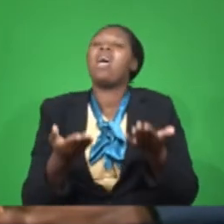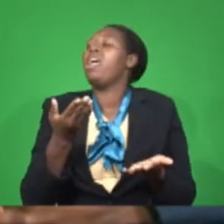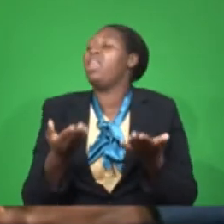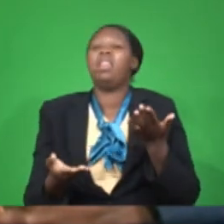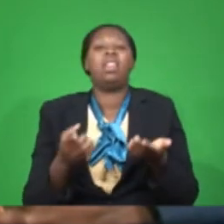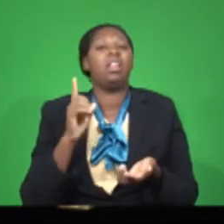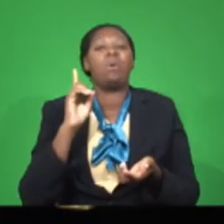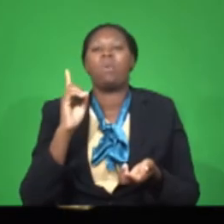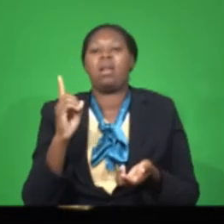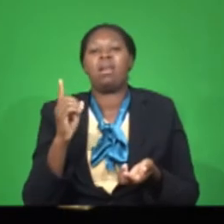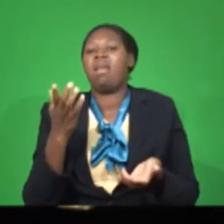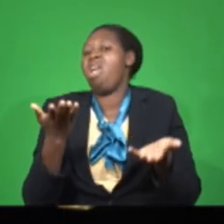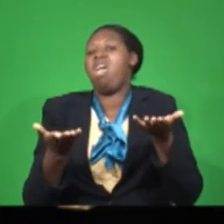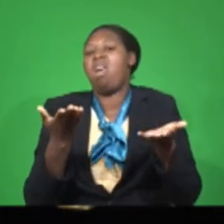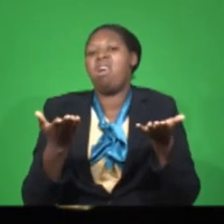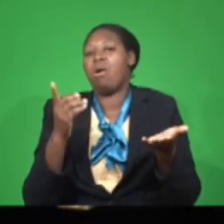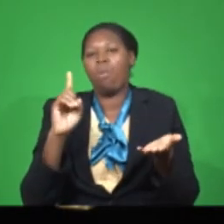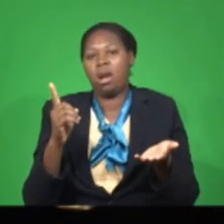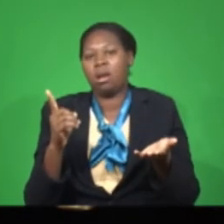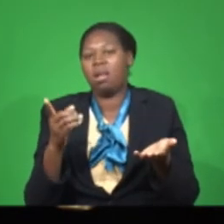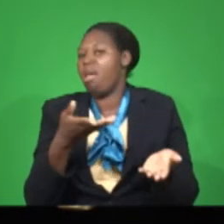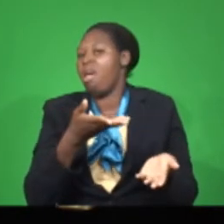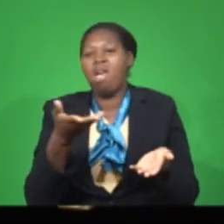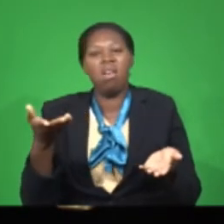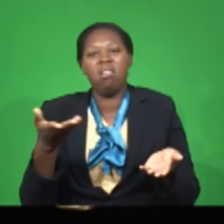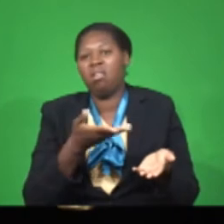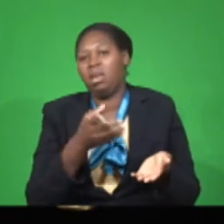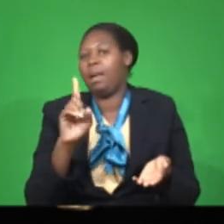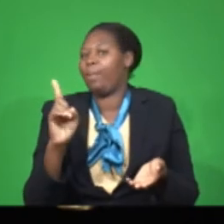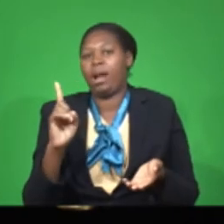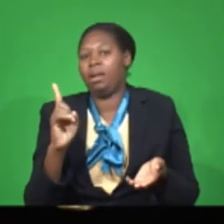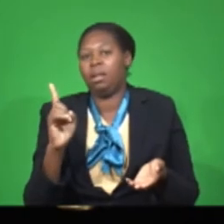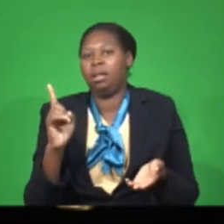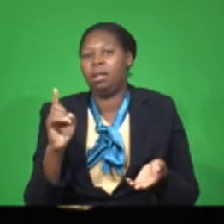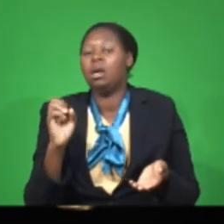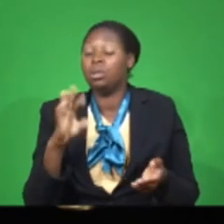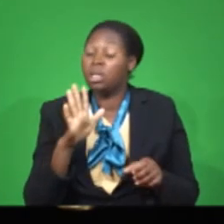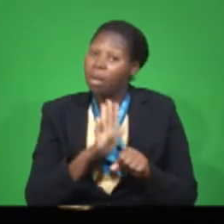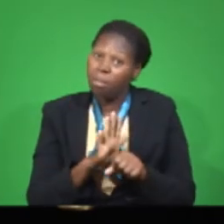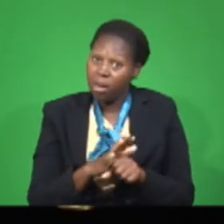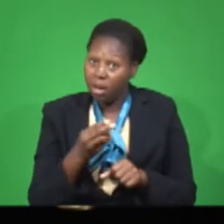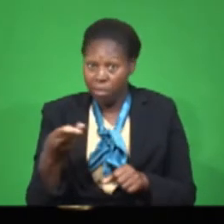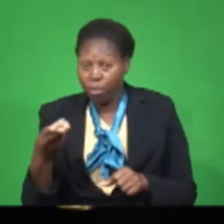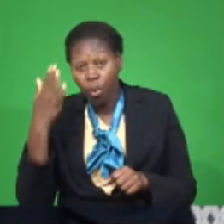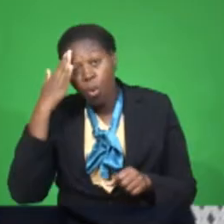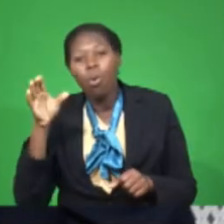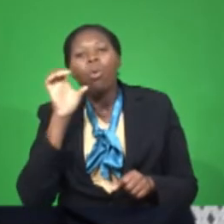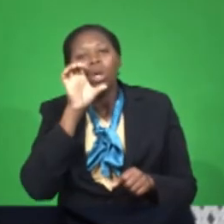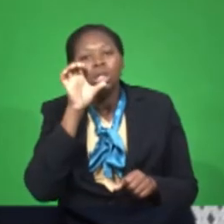wazviona. Saka kune vanhu vazhinji vanorarama chikuruku mumarai, mudzimba, kumalocation, kumabasa.